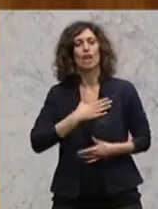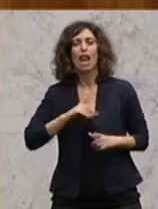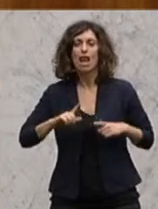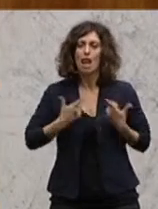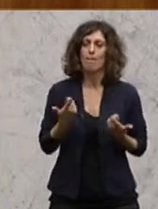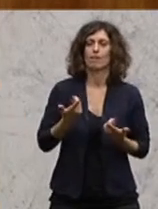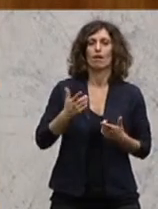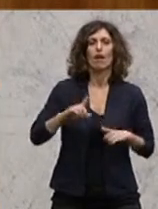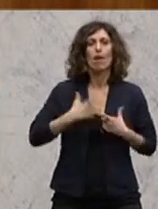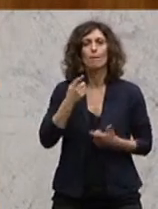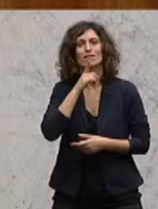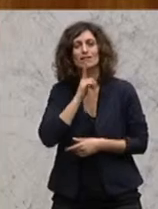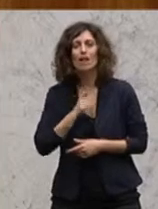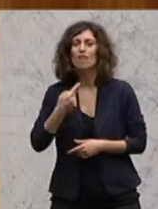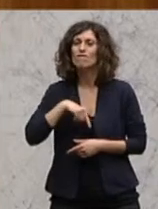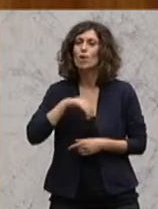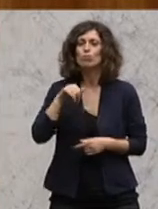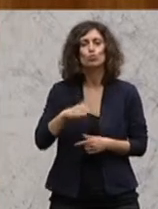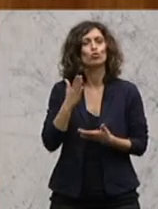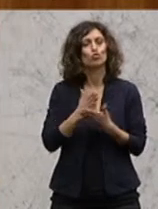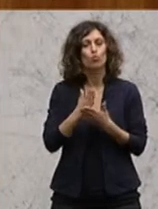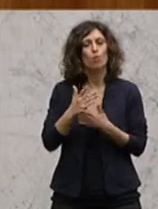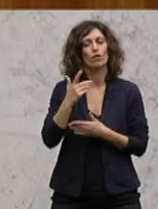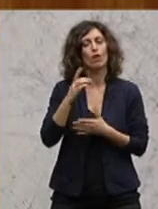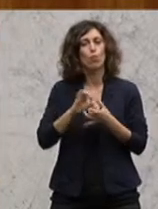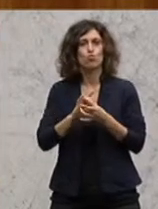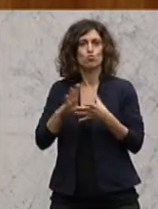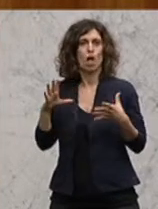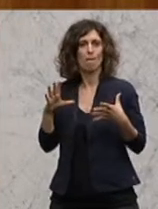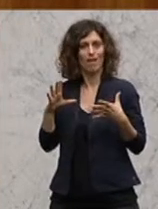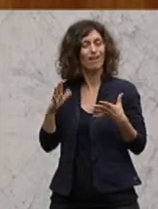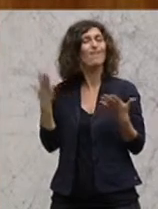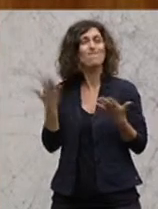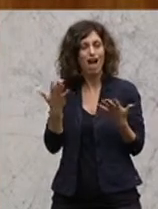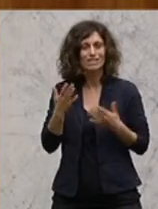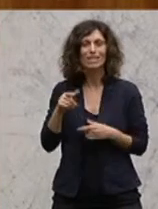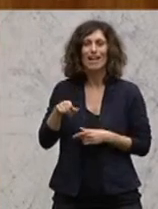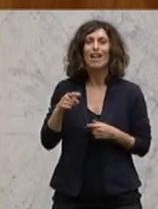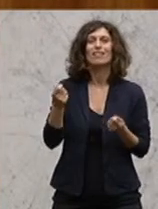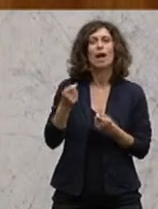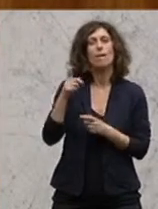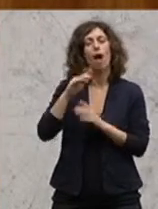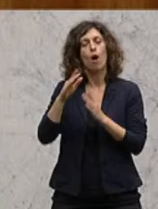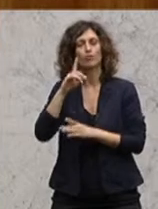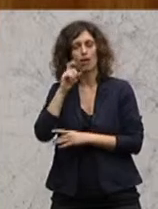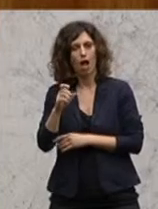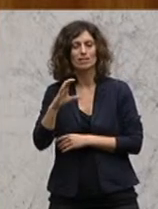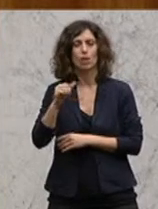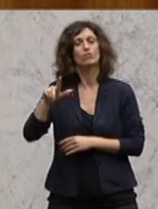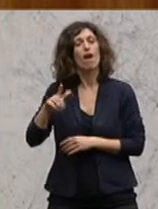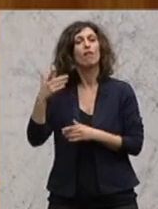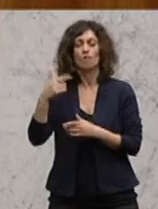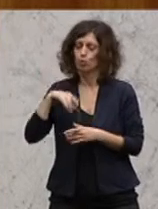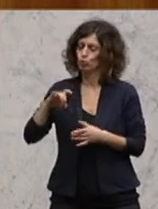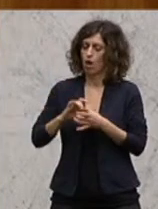Lebensstil unabhängig gemacht haben vor dem Ausstoß von Treibhausgasen. Das ist eine